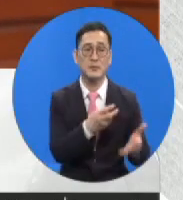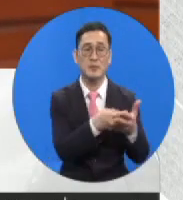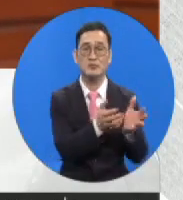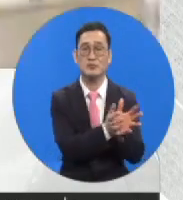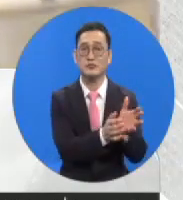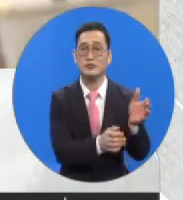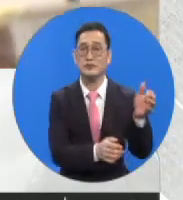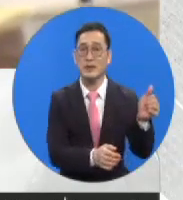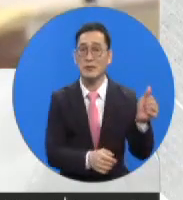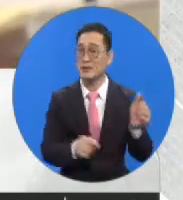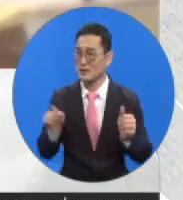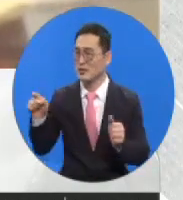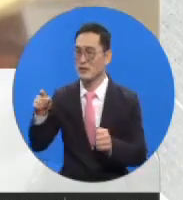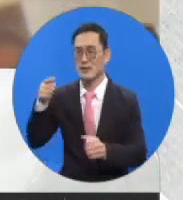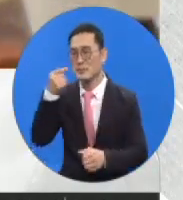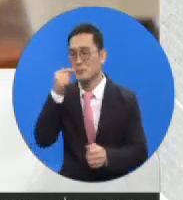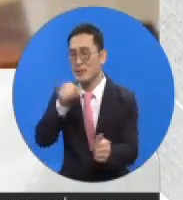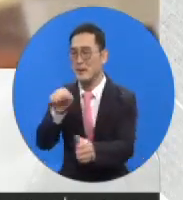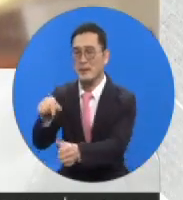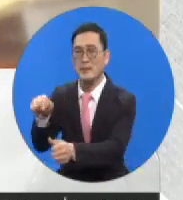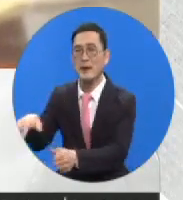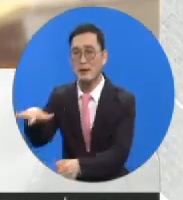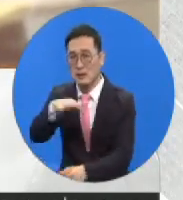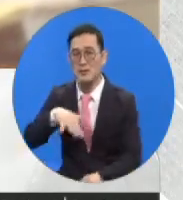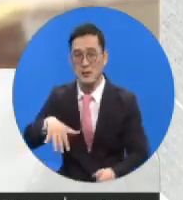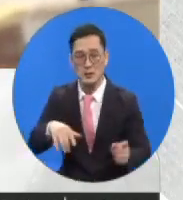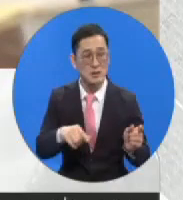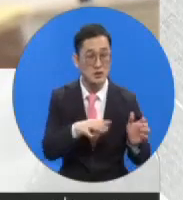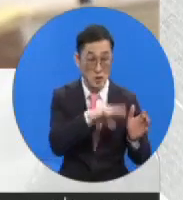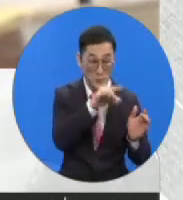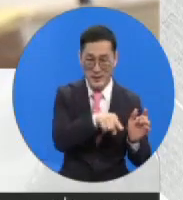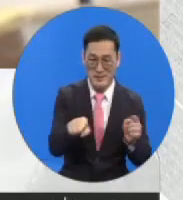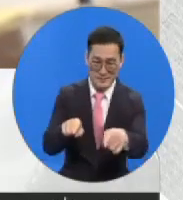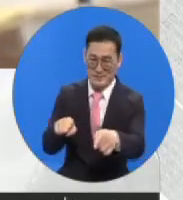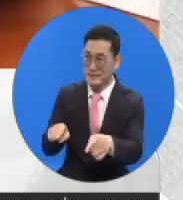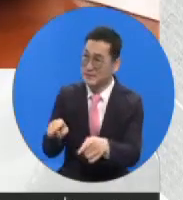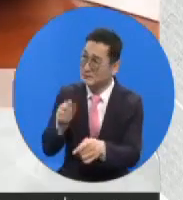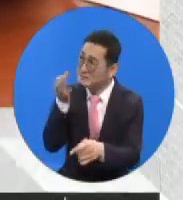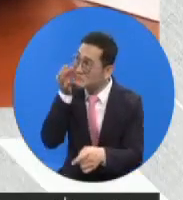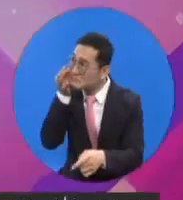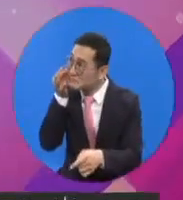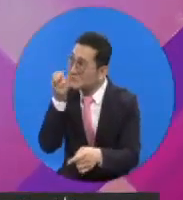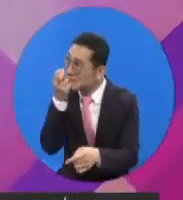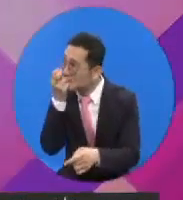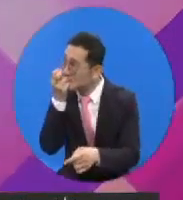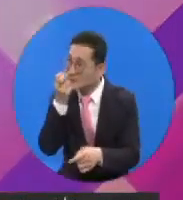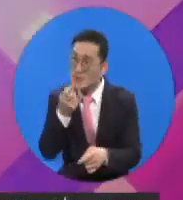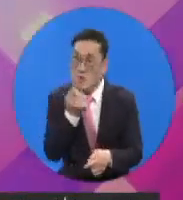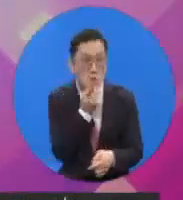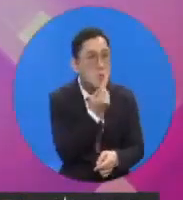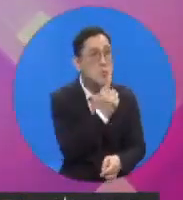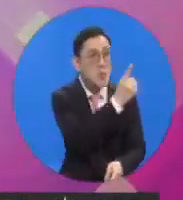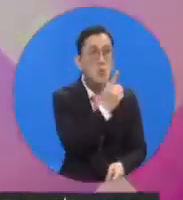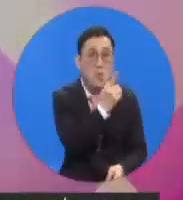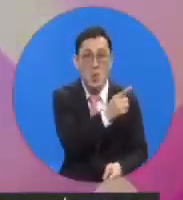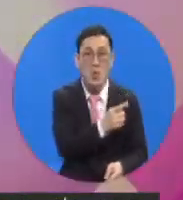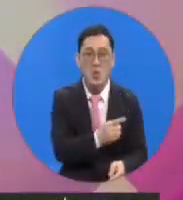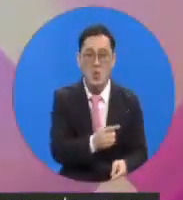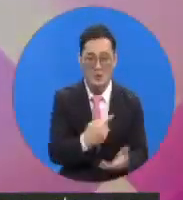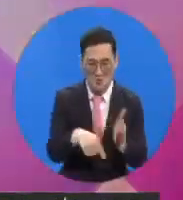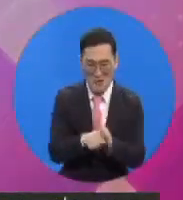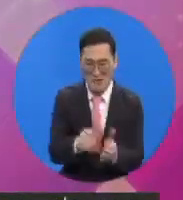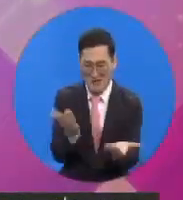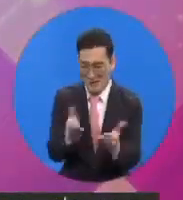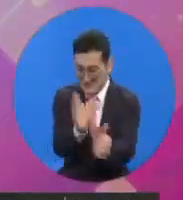좀 불리한 이야기인 거죠. 한샘이 되는 거죠. 예. 흥미롭습니다. 자. 그런가 하면